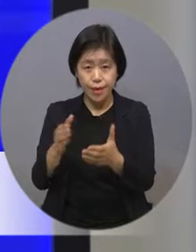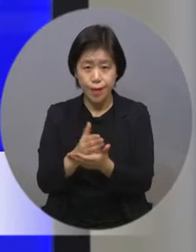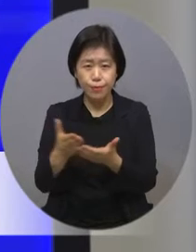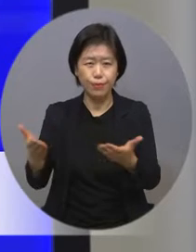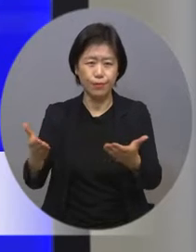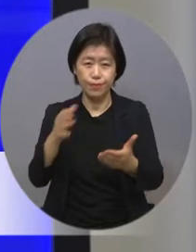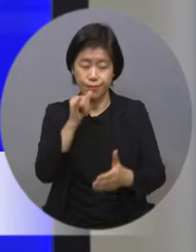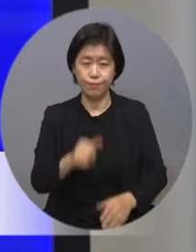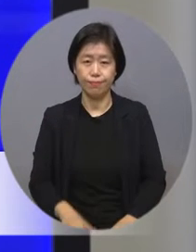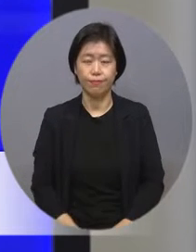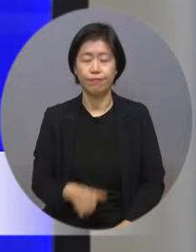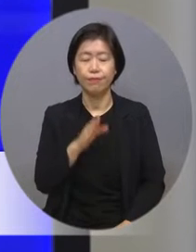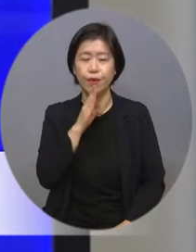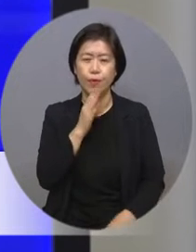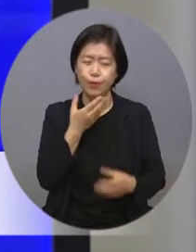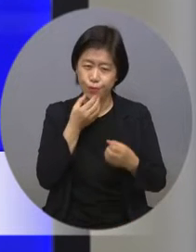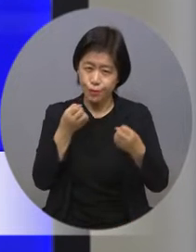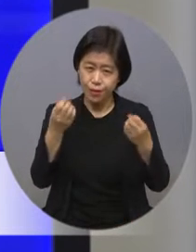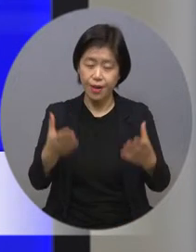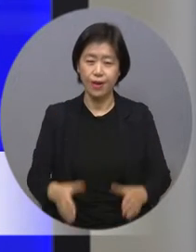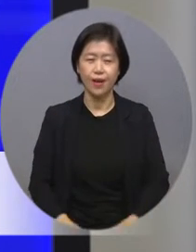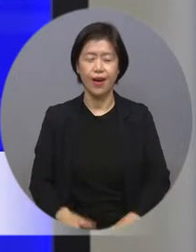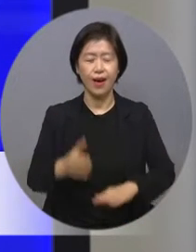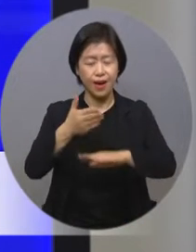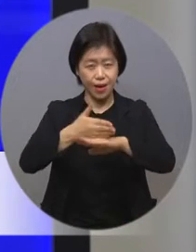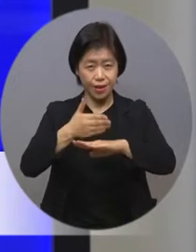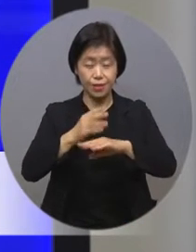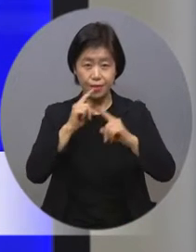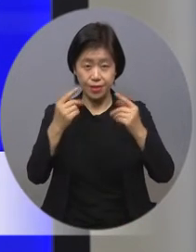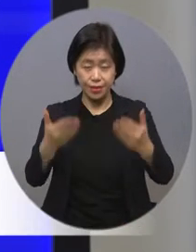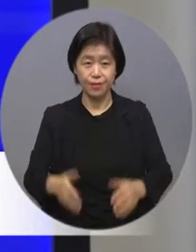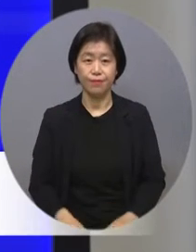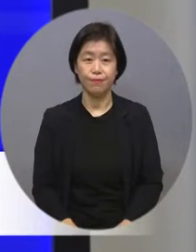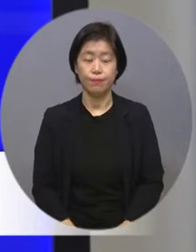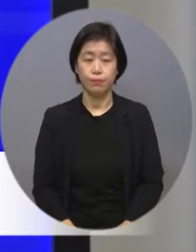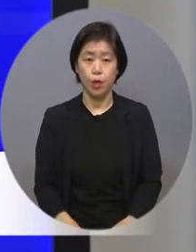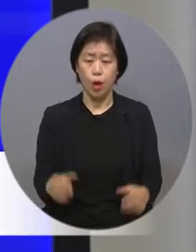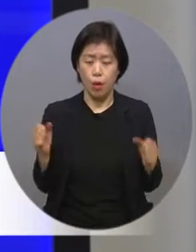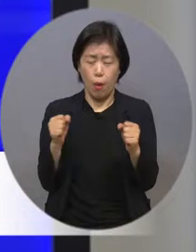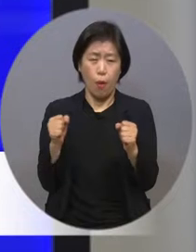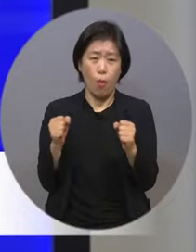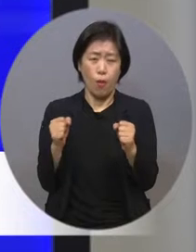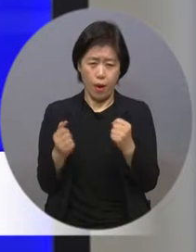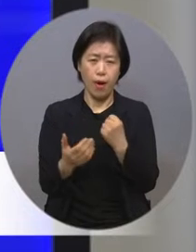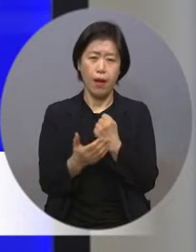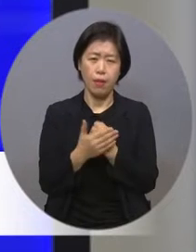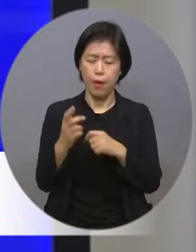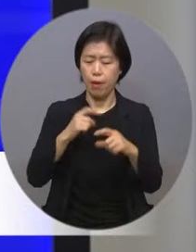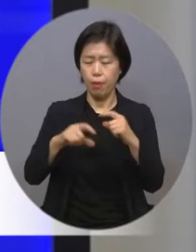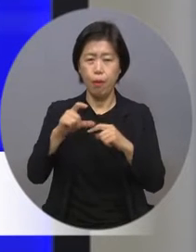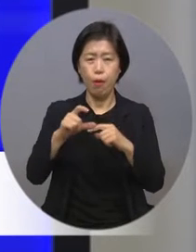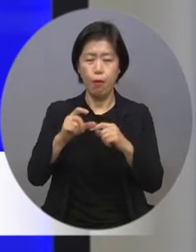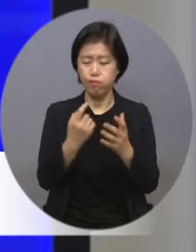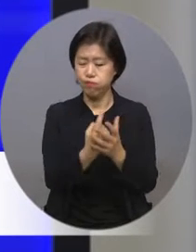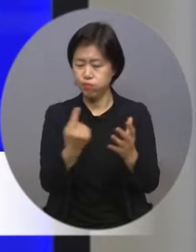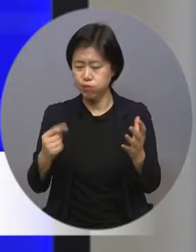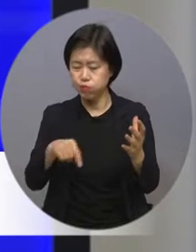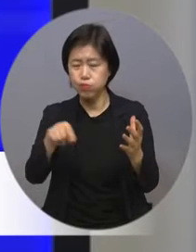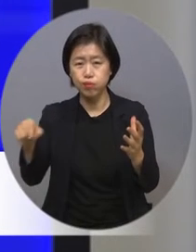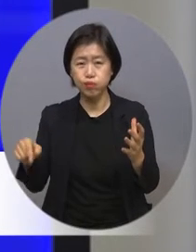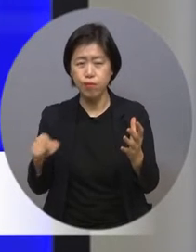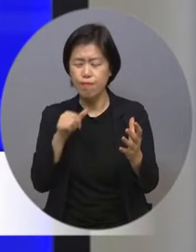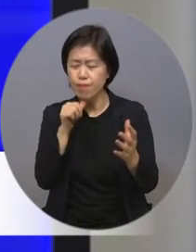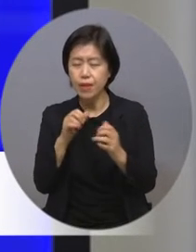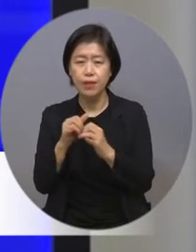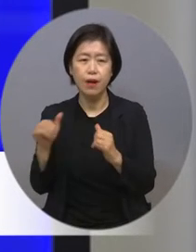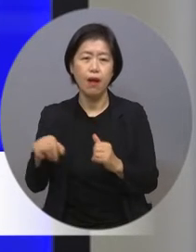개최했습니다. 예, 진심으로 축하하고 감사 인사를 드립니다. 겨울이 올수록 우리 사회적 약자, 사회적 소외계층의